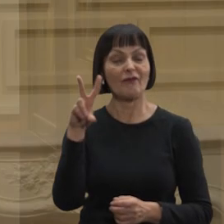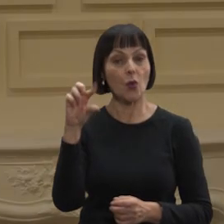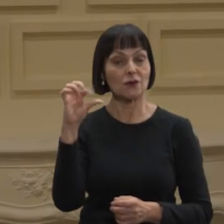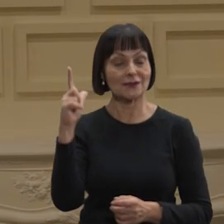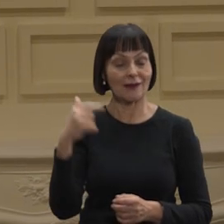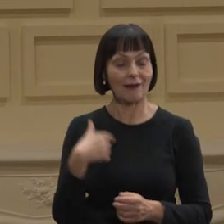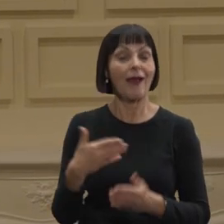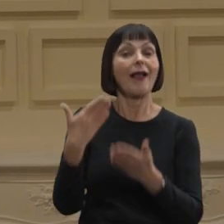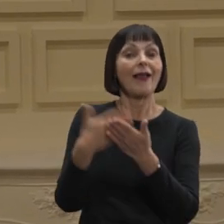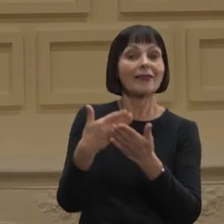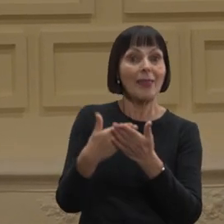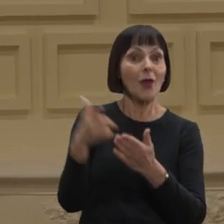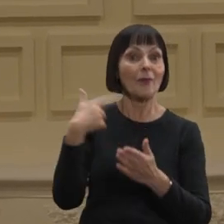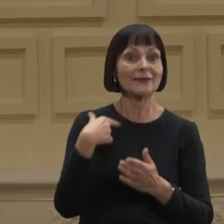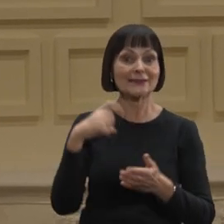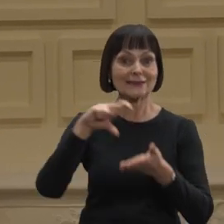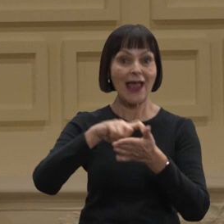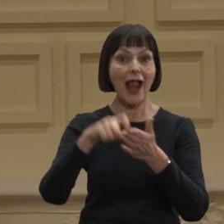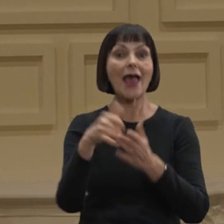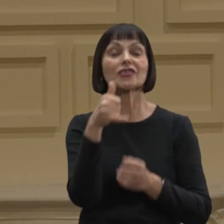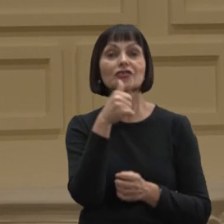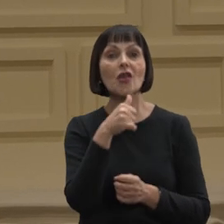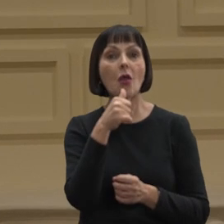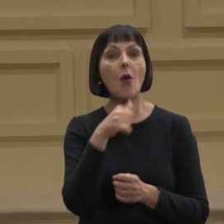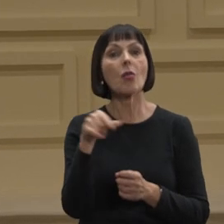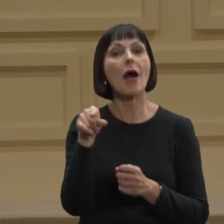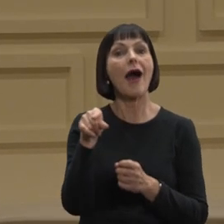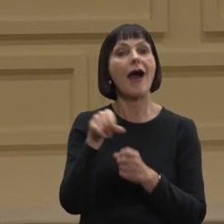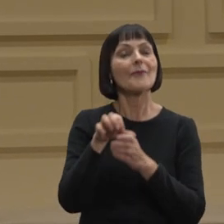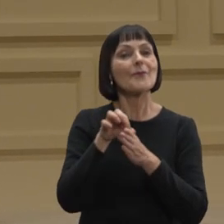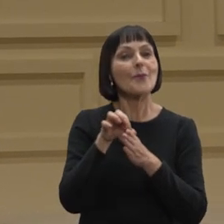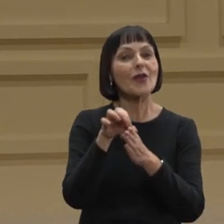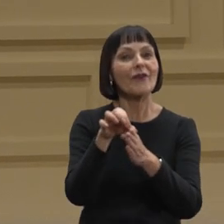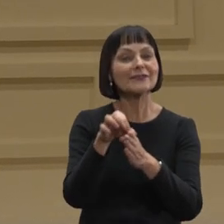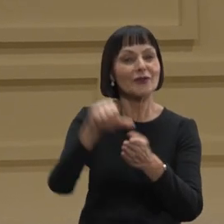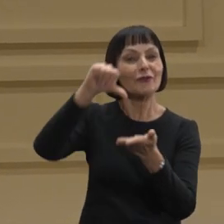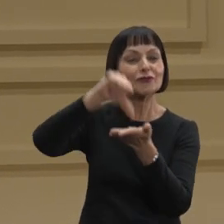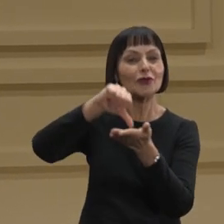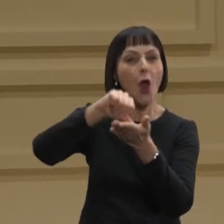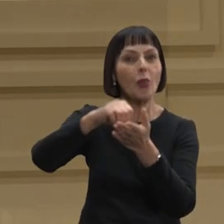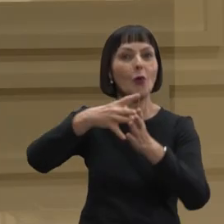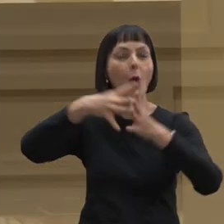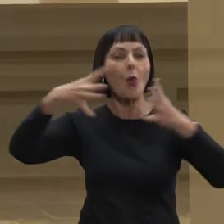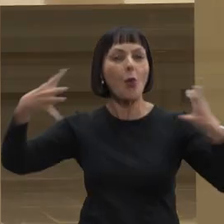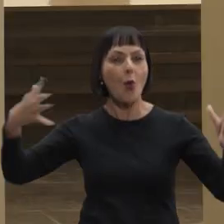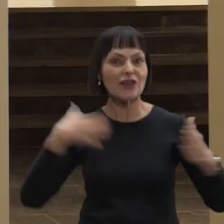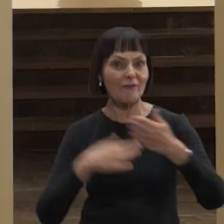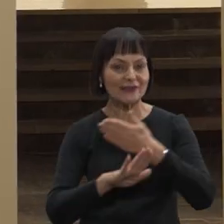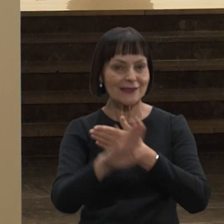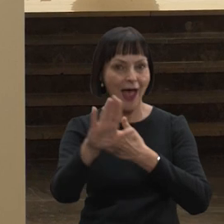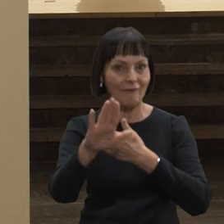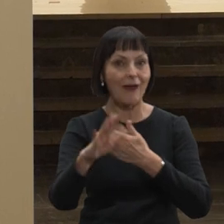No a dzięki temu, że ta sala zielona jest wprowadzona w środek dużej